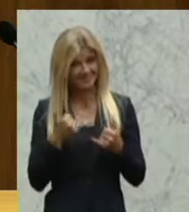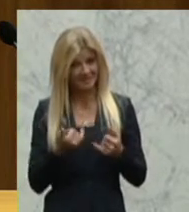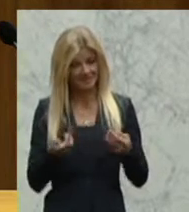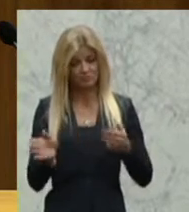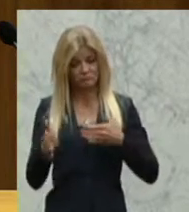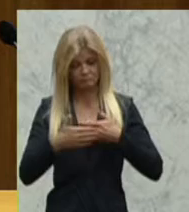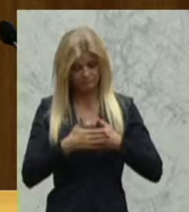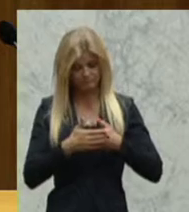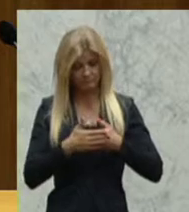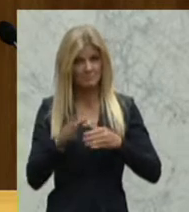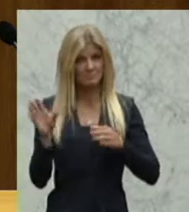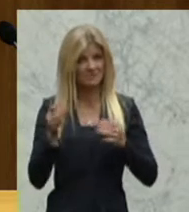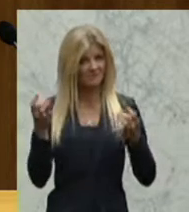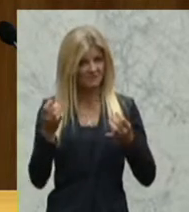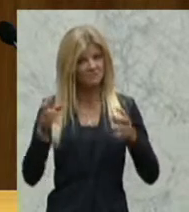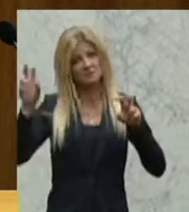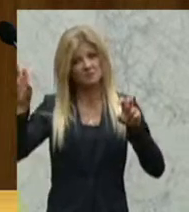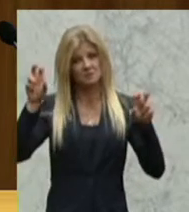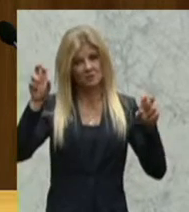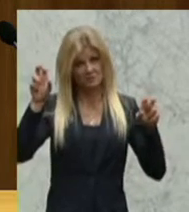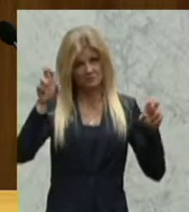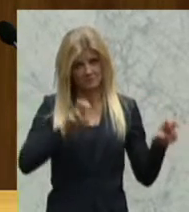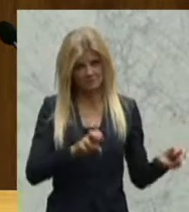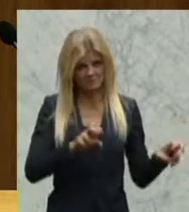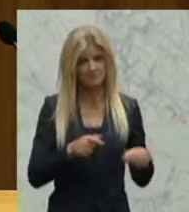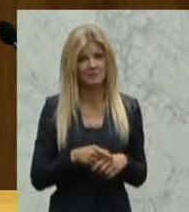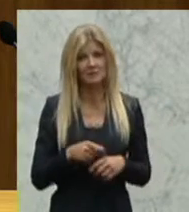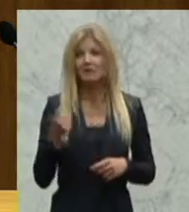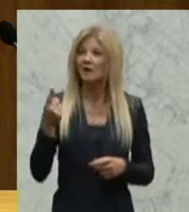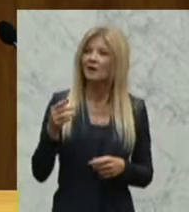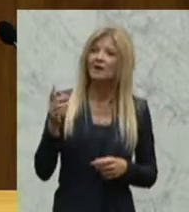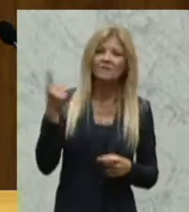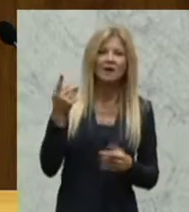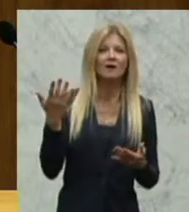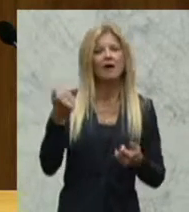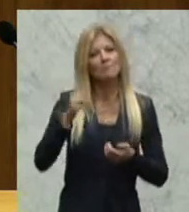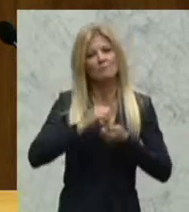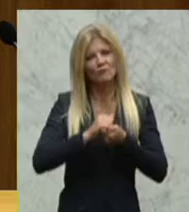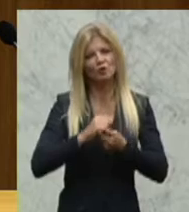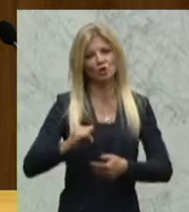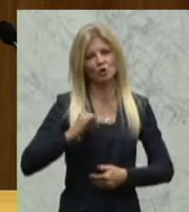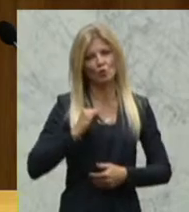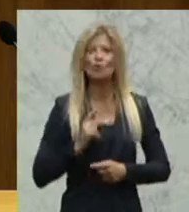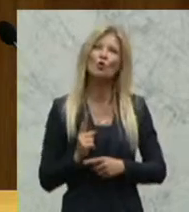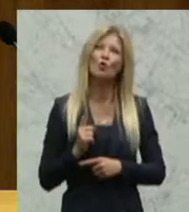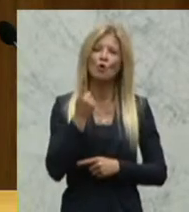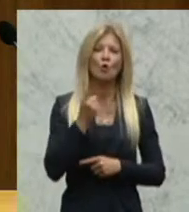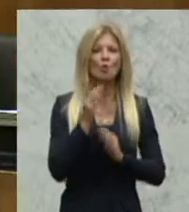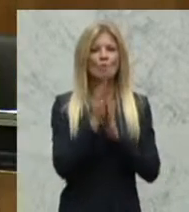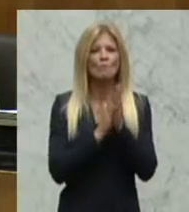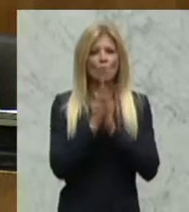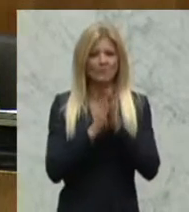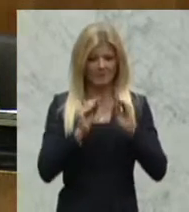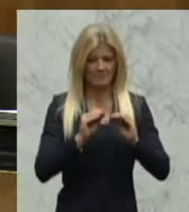eines befreundeten, jungen, hochmotivierten Pädagogen, der in einer BAKIP